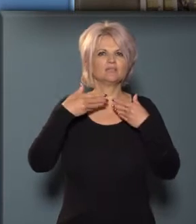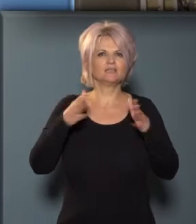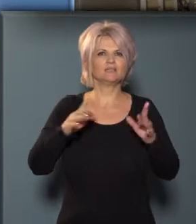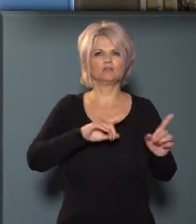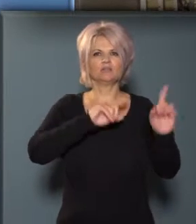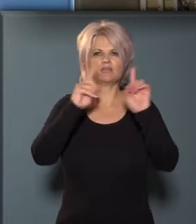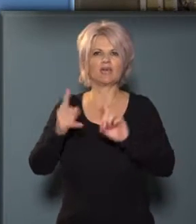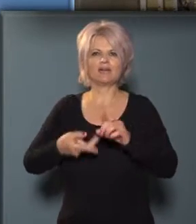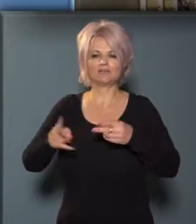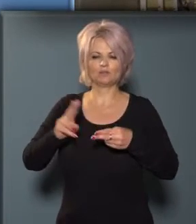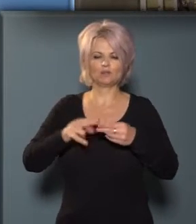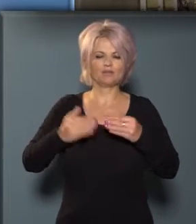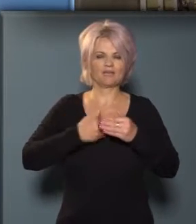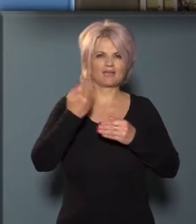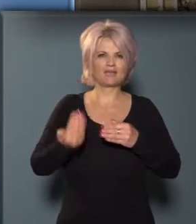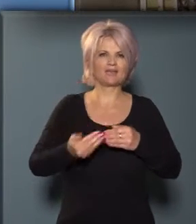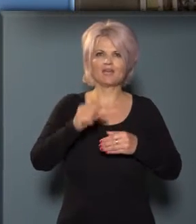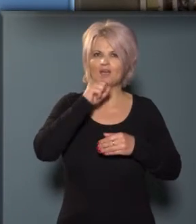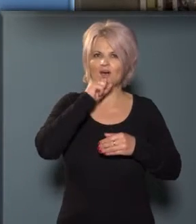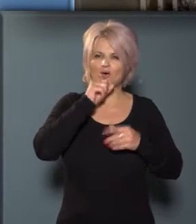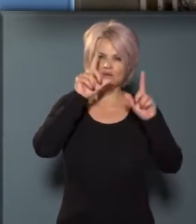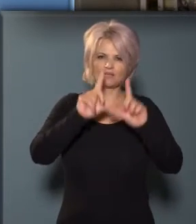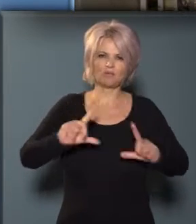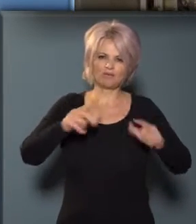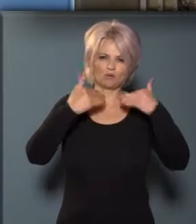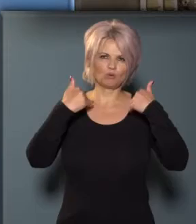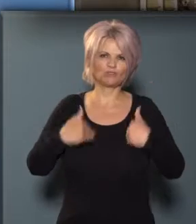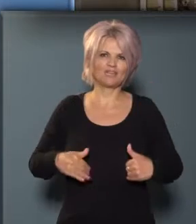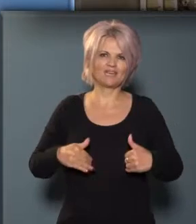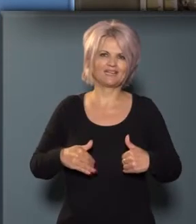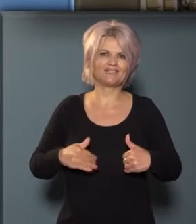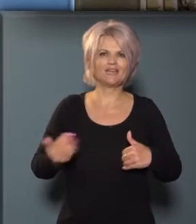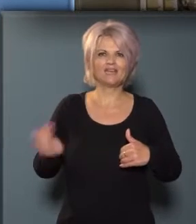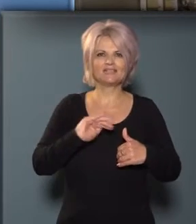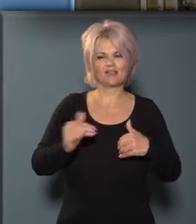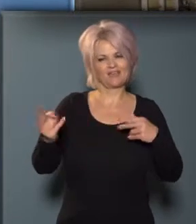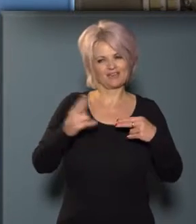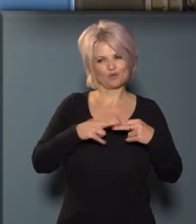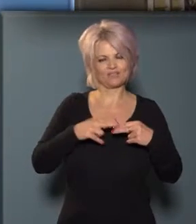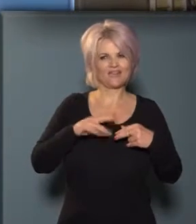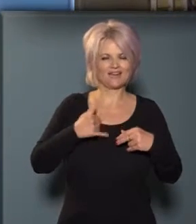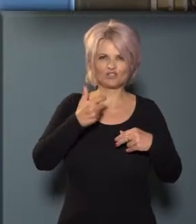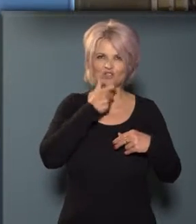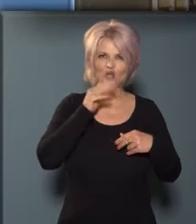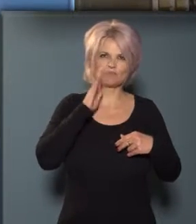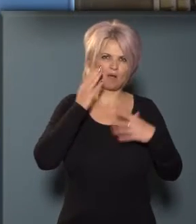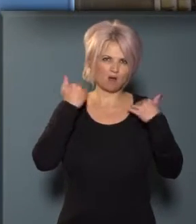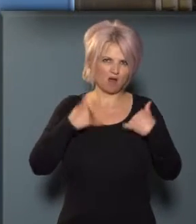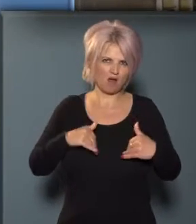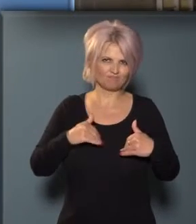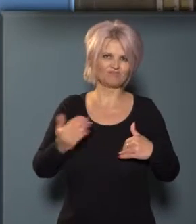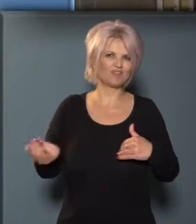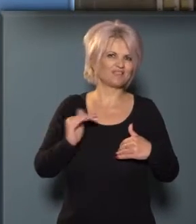többiek elé, hiszen óvodapedagógusként ugye a gyerekeknek a közelsége, nagymamaként is hozzá kell, hogy tegyem, tehát a gyerekek